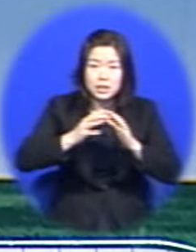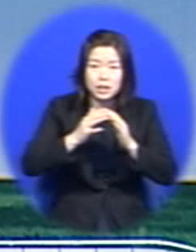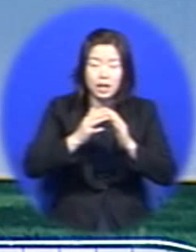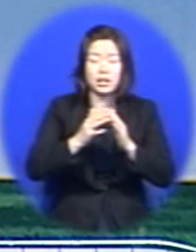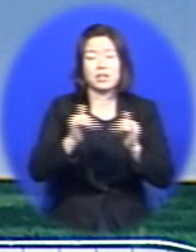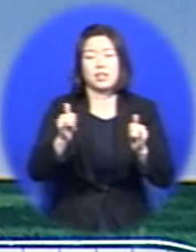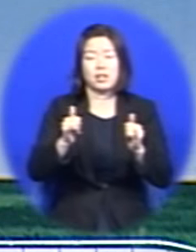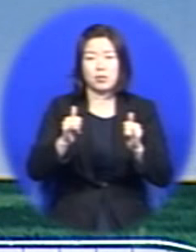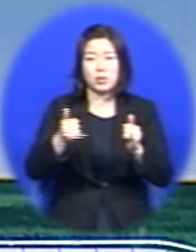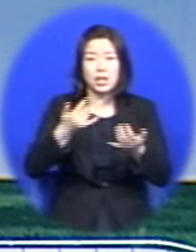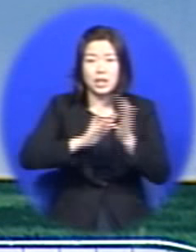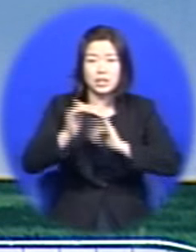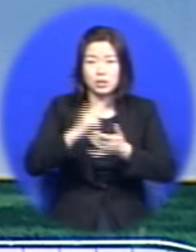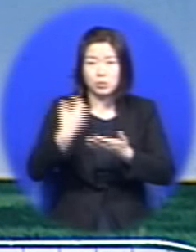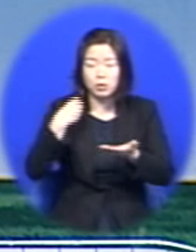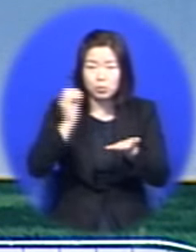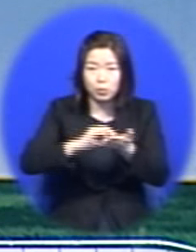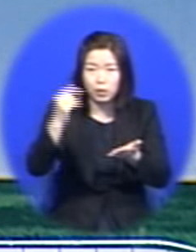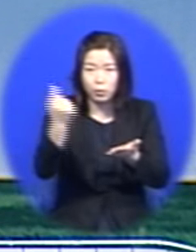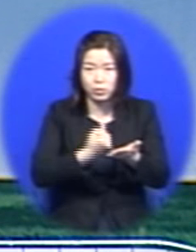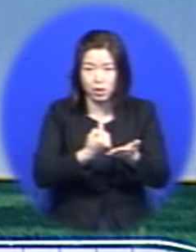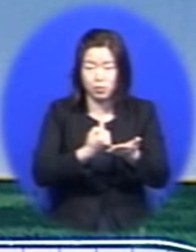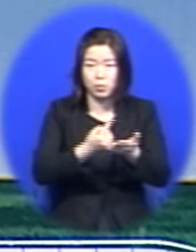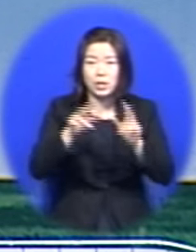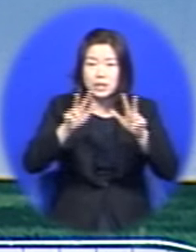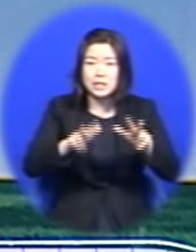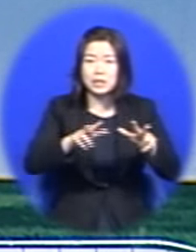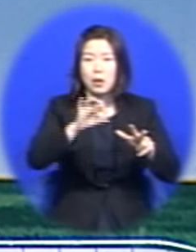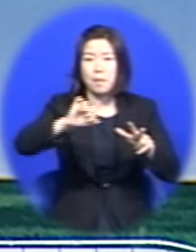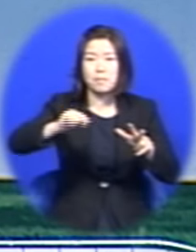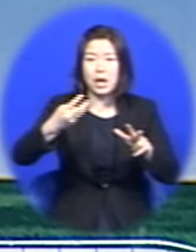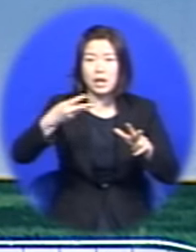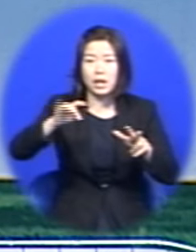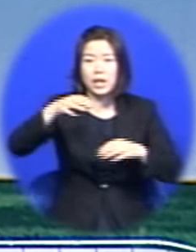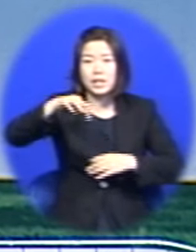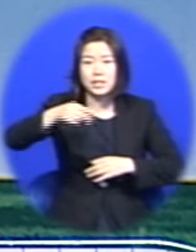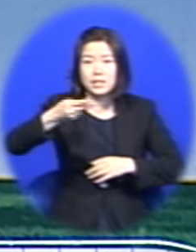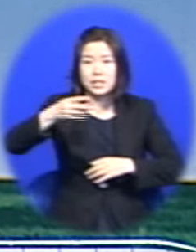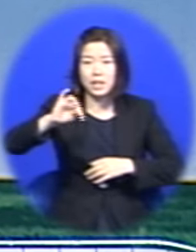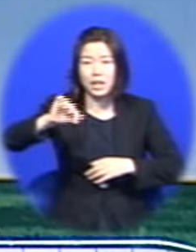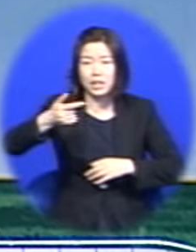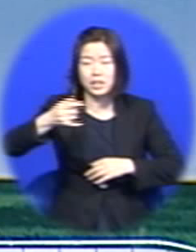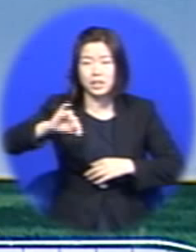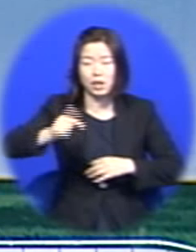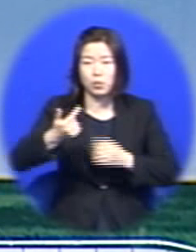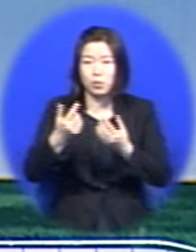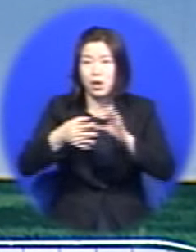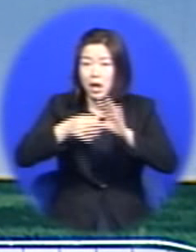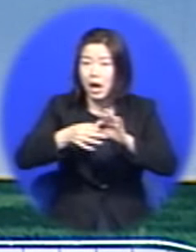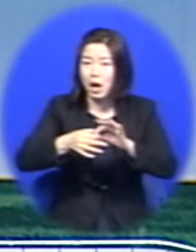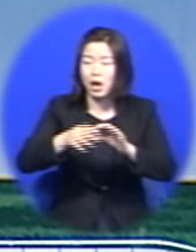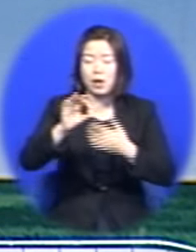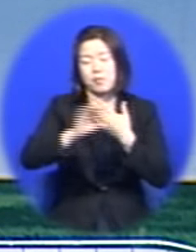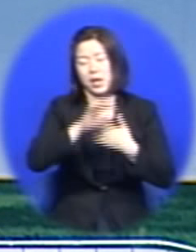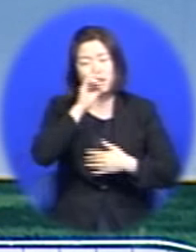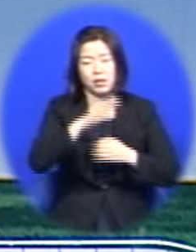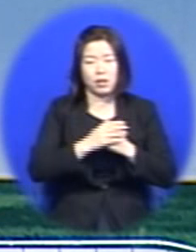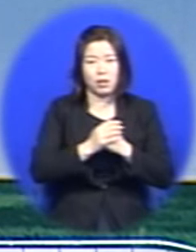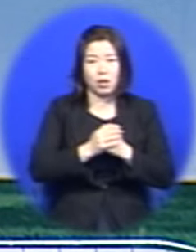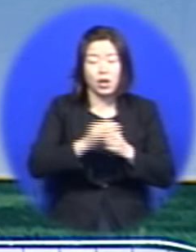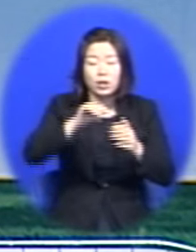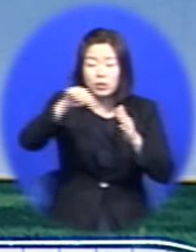지금 이스라엘과 팔레스타인의 문제는 같이 연결시키면 안 돼요. 팔레스타인 선교사님들